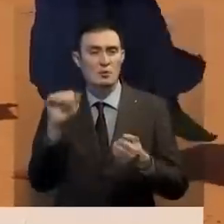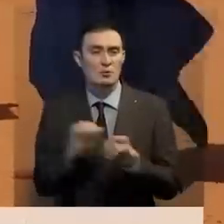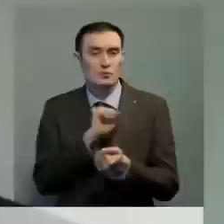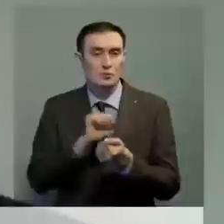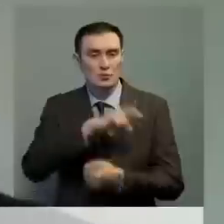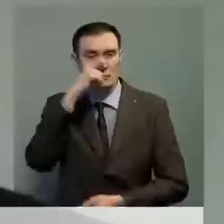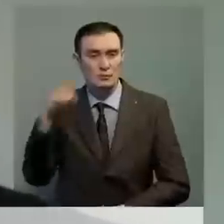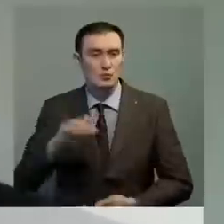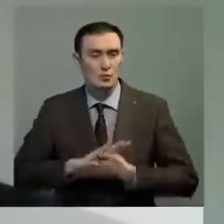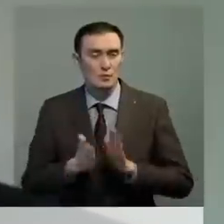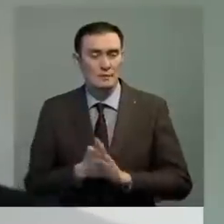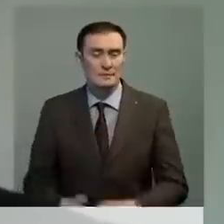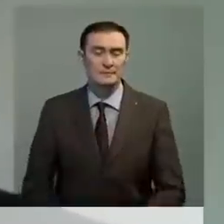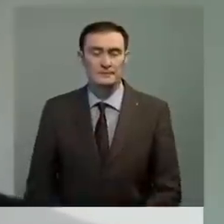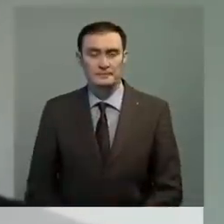условиям.